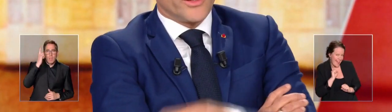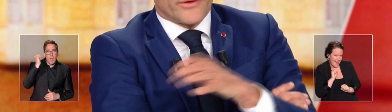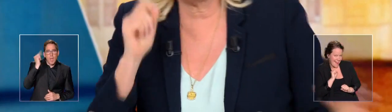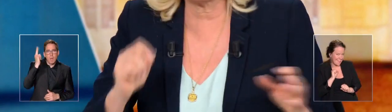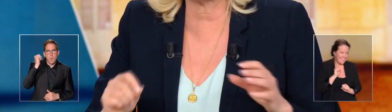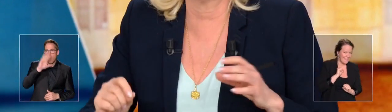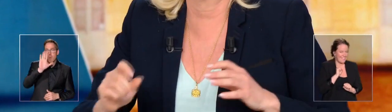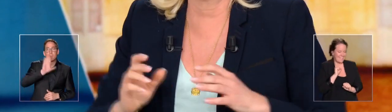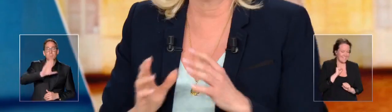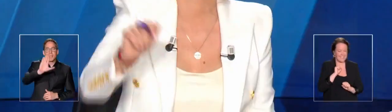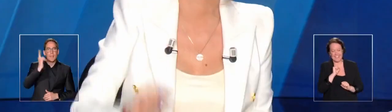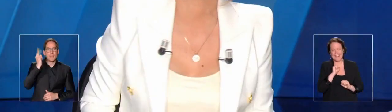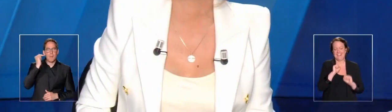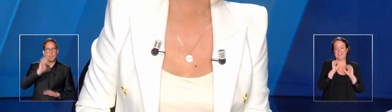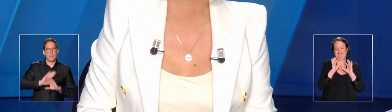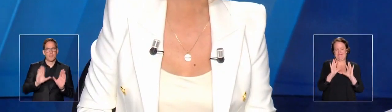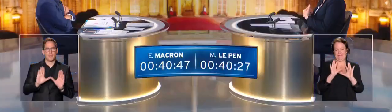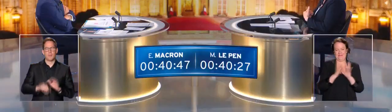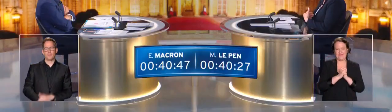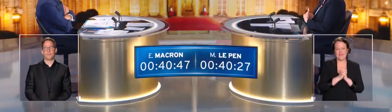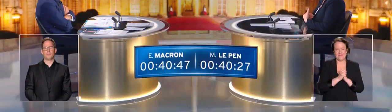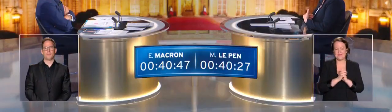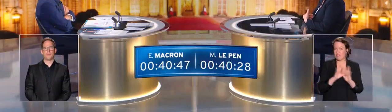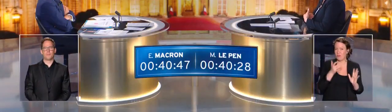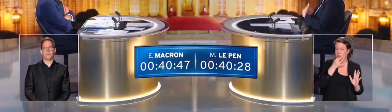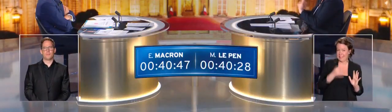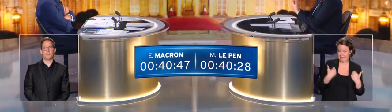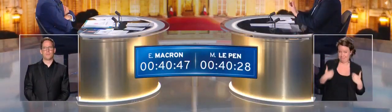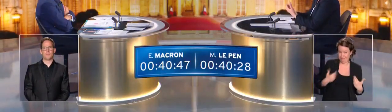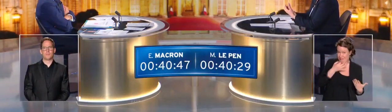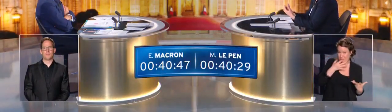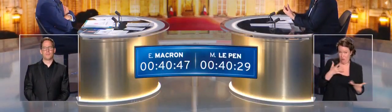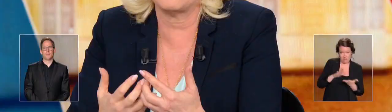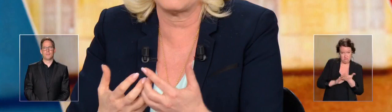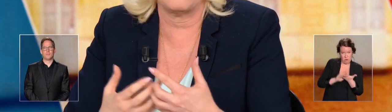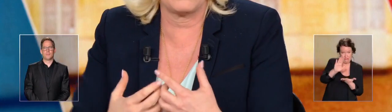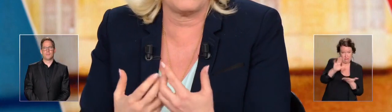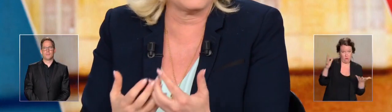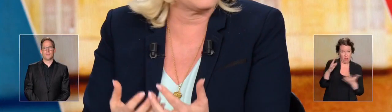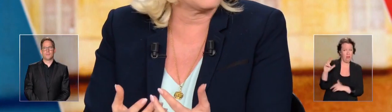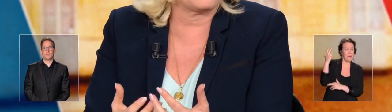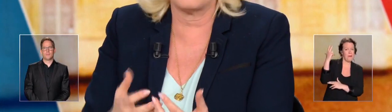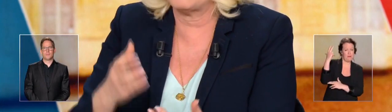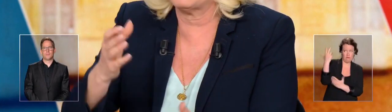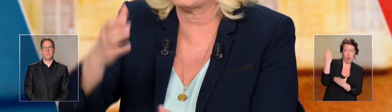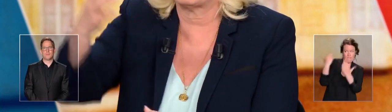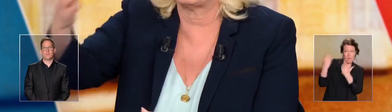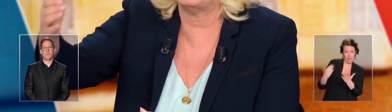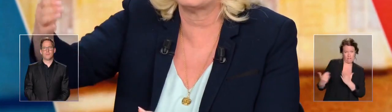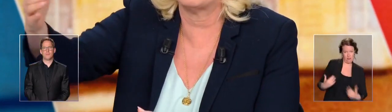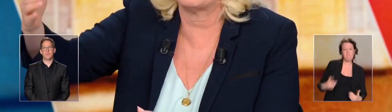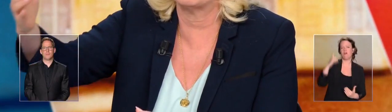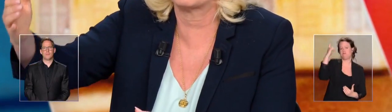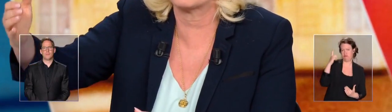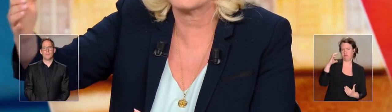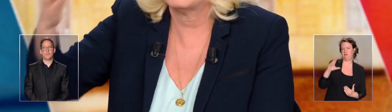donc on n'est pas compris l'attitude ya pendant mon mandat j'ai toujours dit ça allait engager le chantier du démantèlement j'ai engagé le chantier d'éventuellement déjà y en a deux